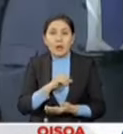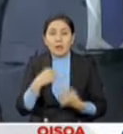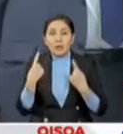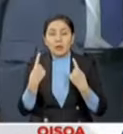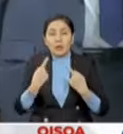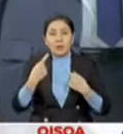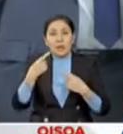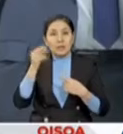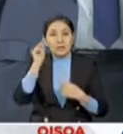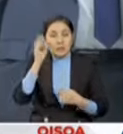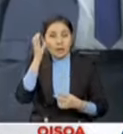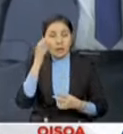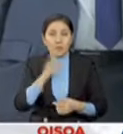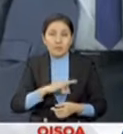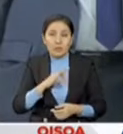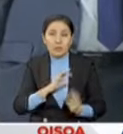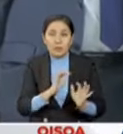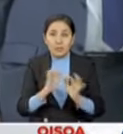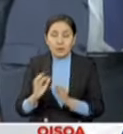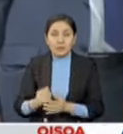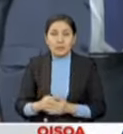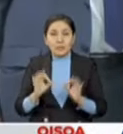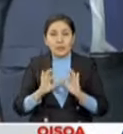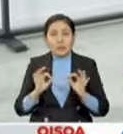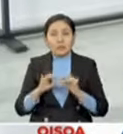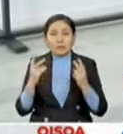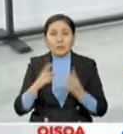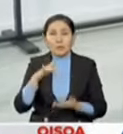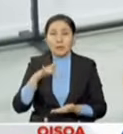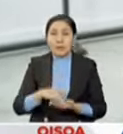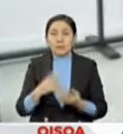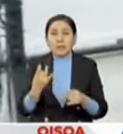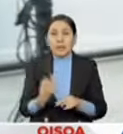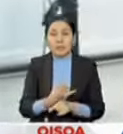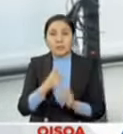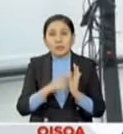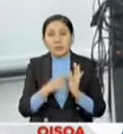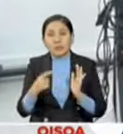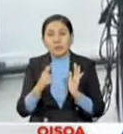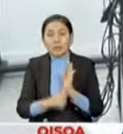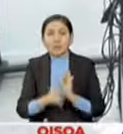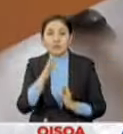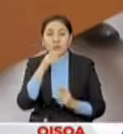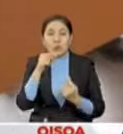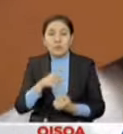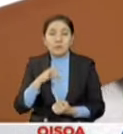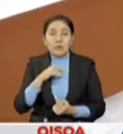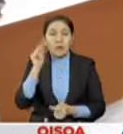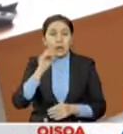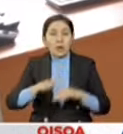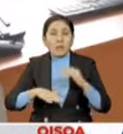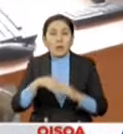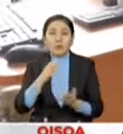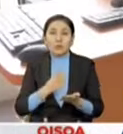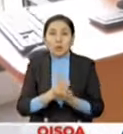ta'lim texnologiyalaridan foydalanishini ta'minlashdir. Ta'kidlash kerakki, markazda ilk bor 7 yoshdan 70 yoshgacha mos bo'lgan amaliyotga